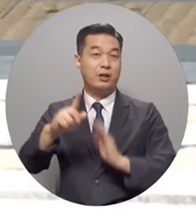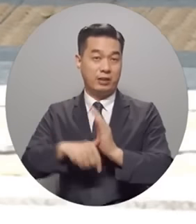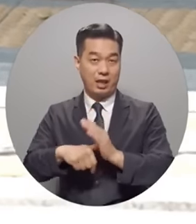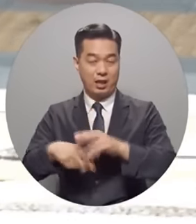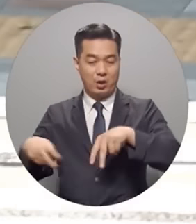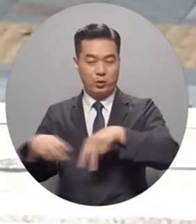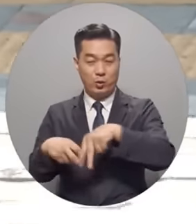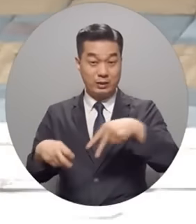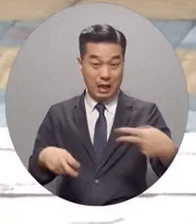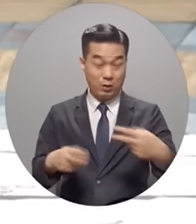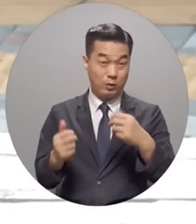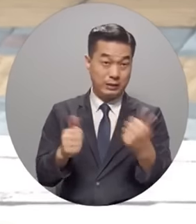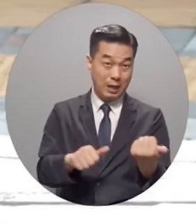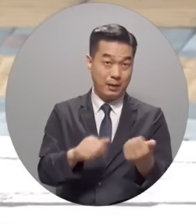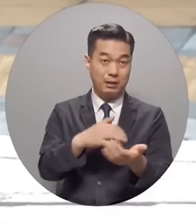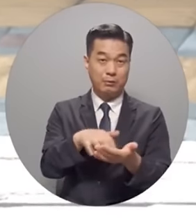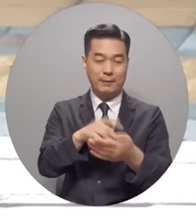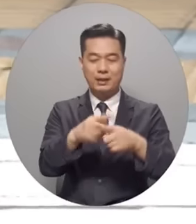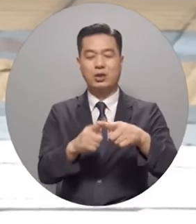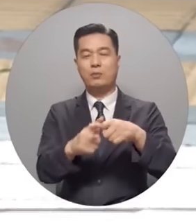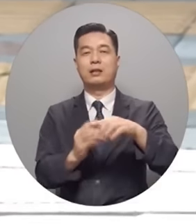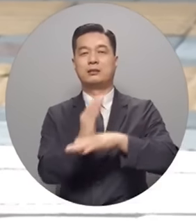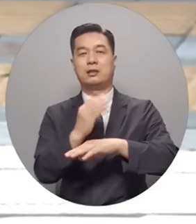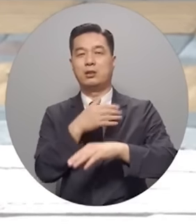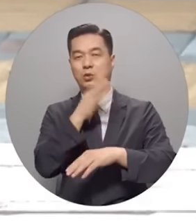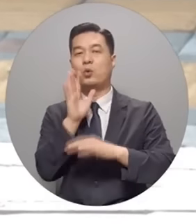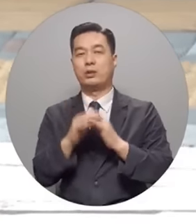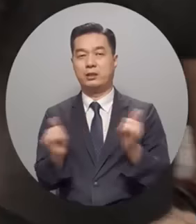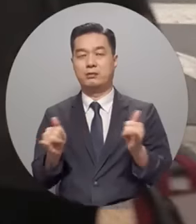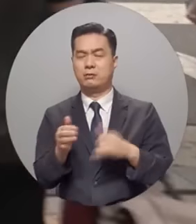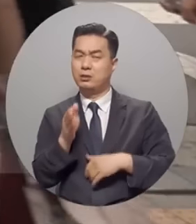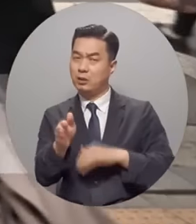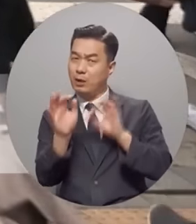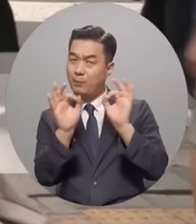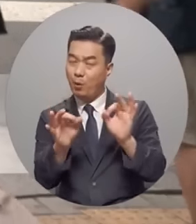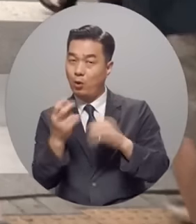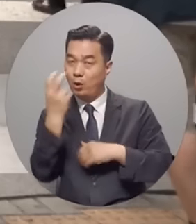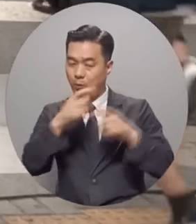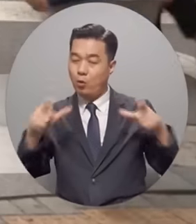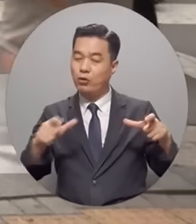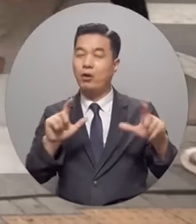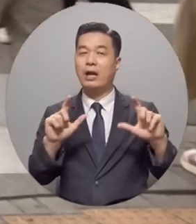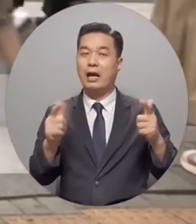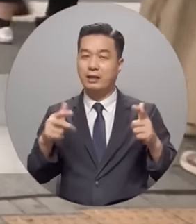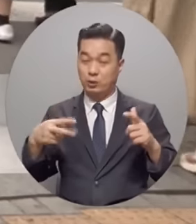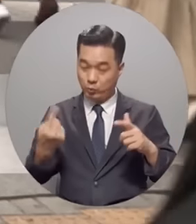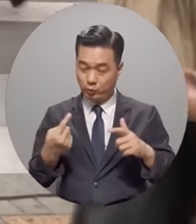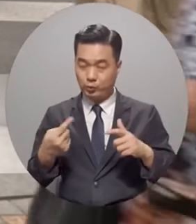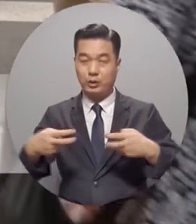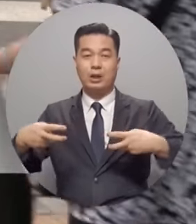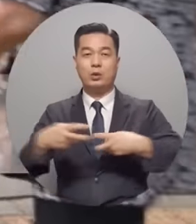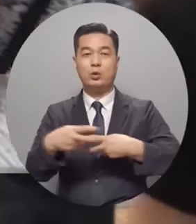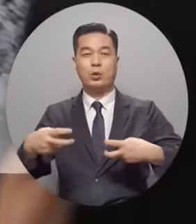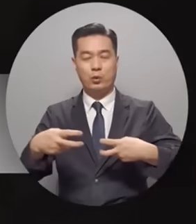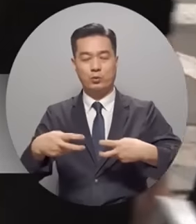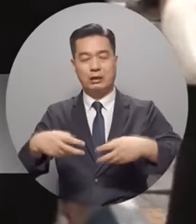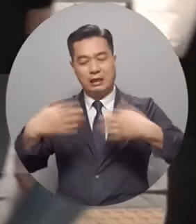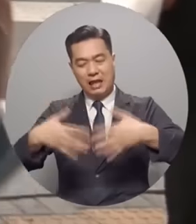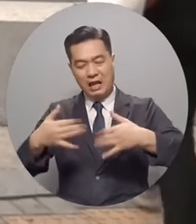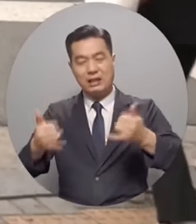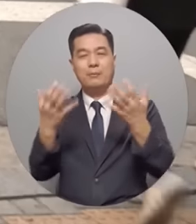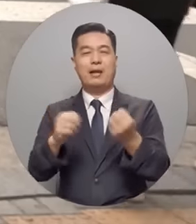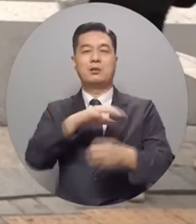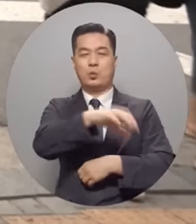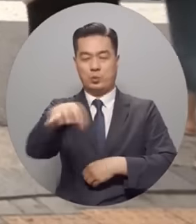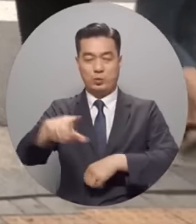중 절반 이상이 노인이기도 합니다. 전문가들은 보호구역이 아니더라도 교통약자들이 많은 곳은 보행시간을 늘려야